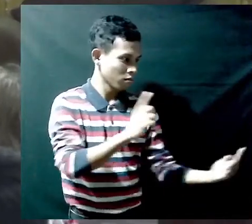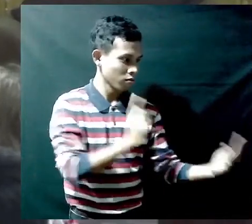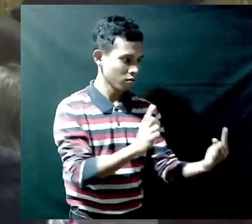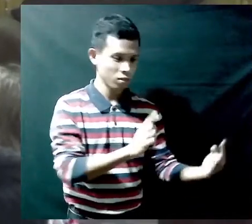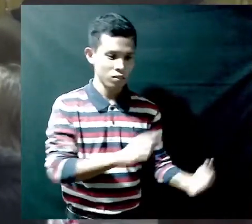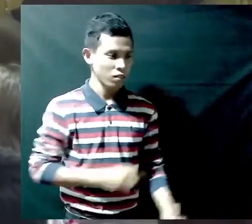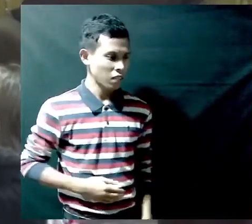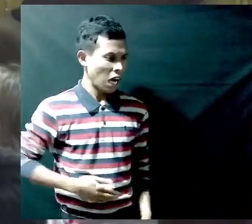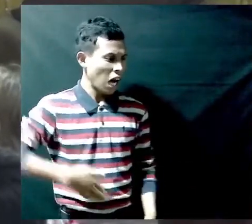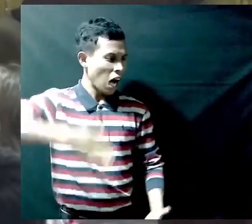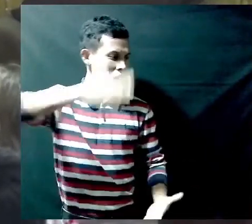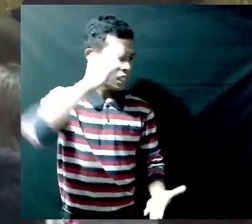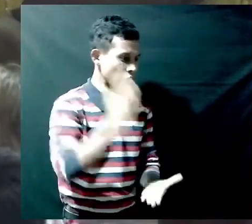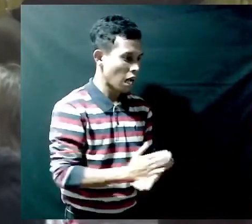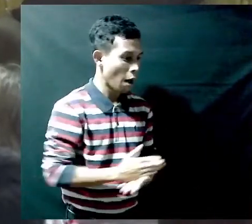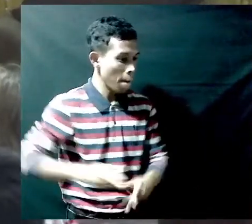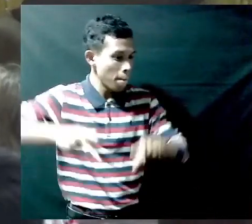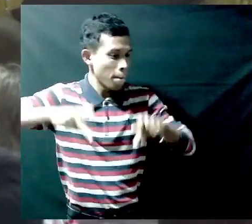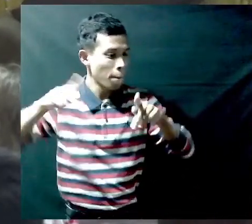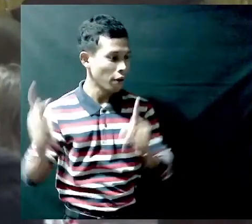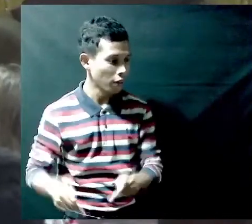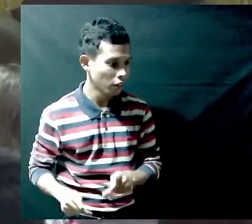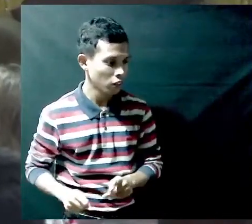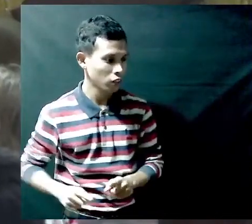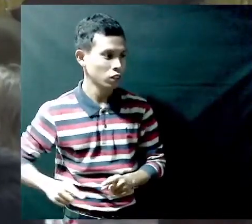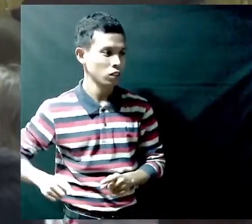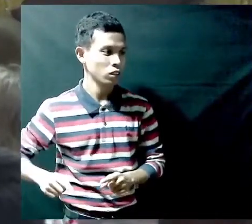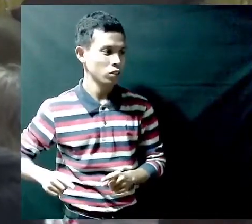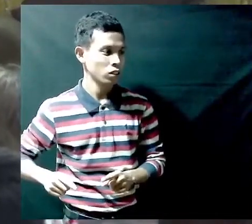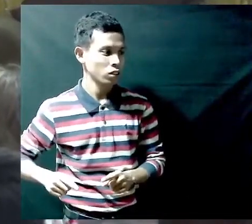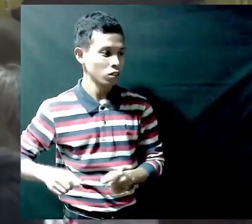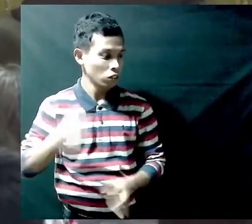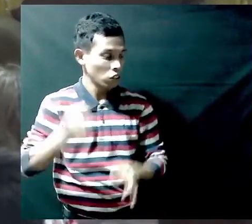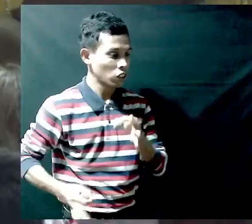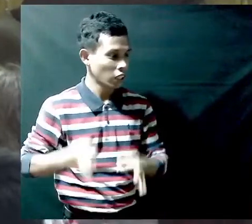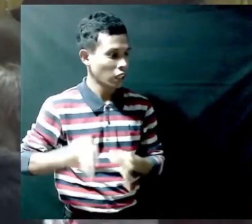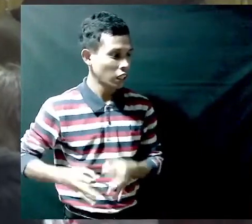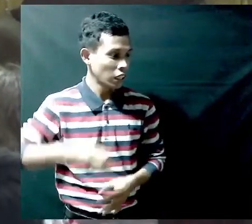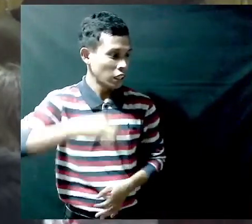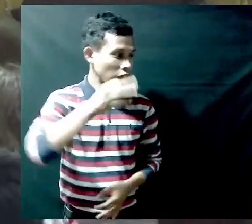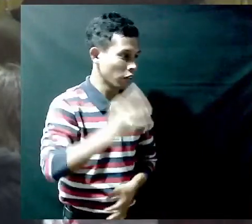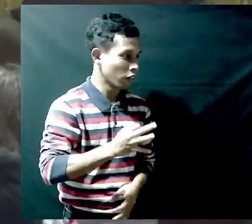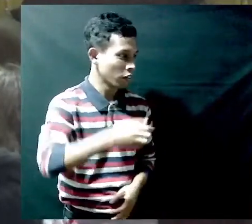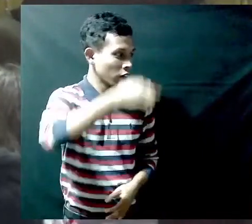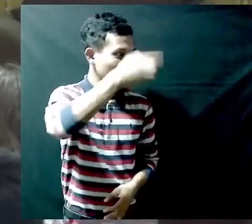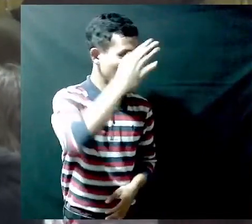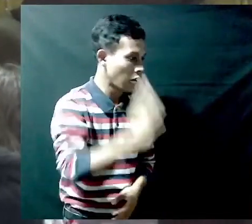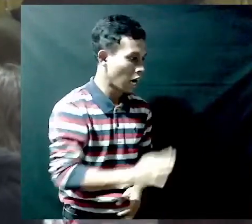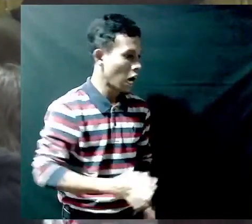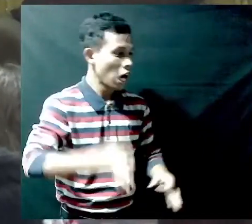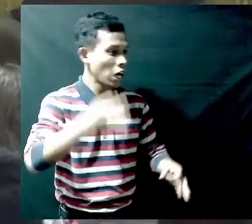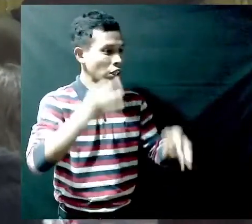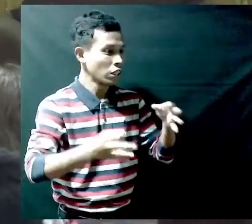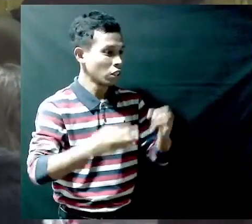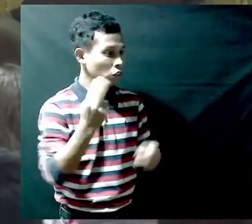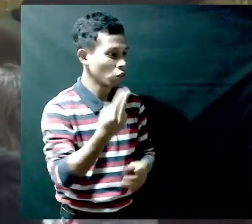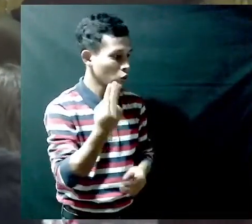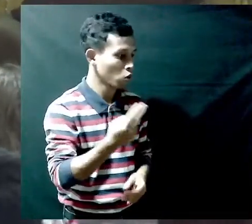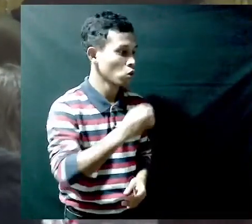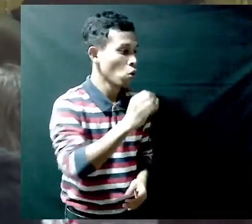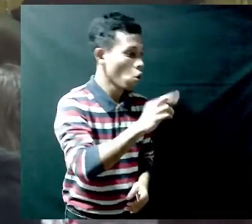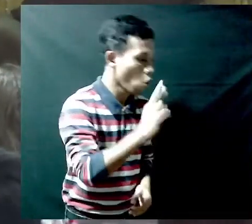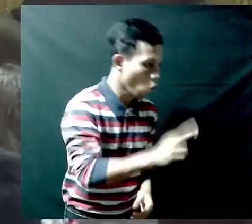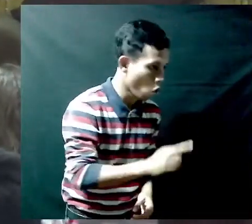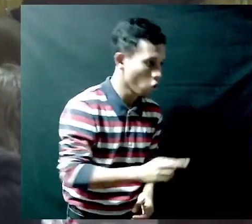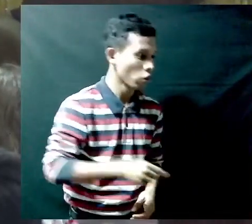na nating tao ang umusga kung ginagamit ka nga ba ng Diyos o ikaw ang gumagamit sa